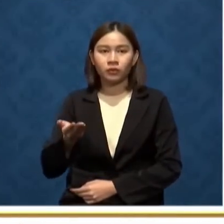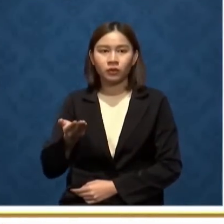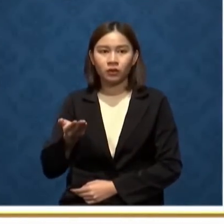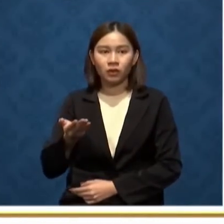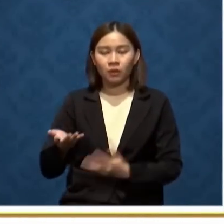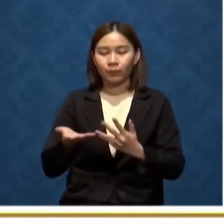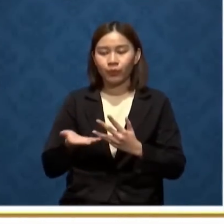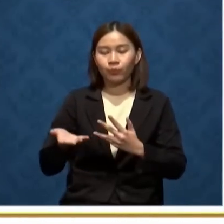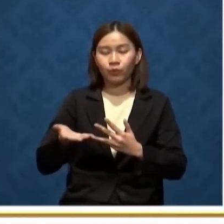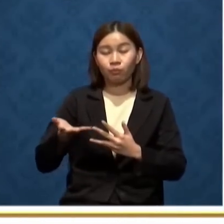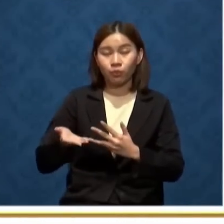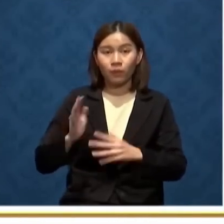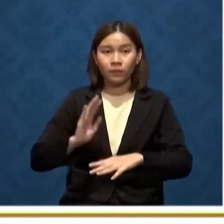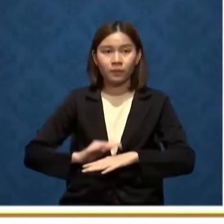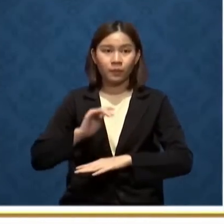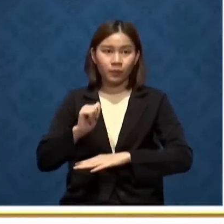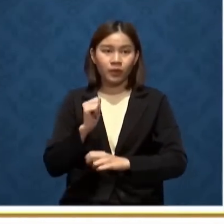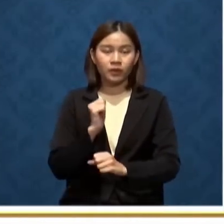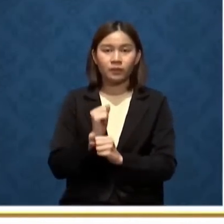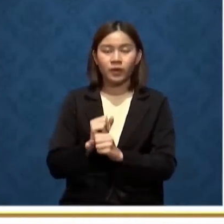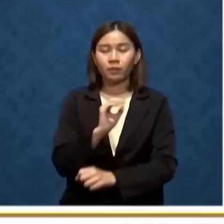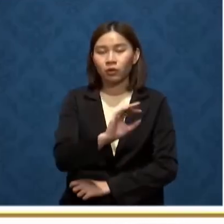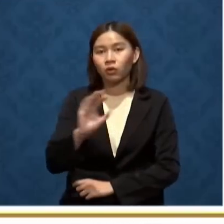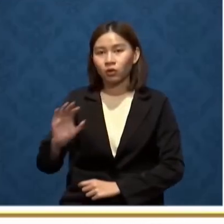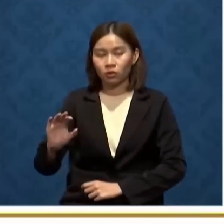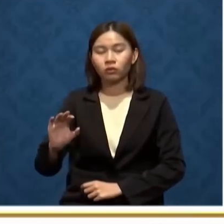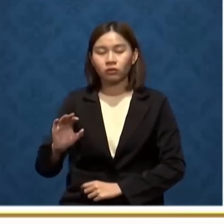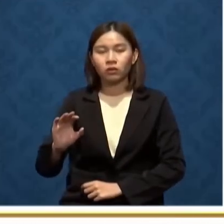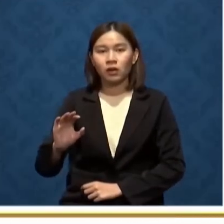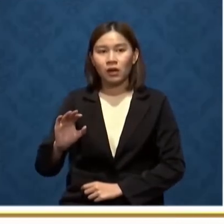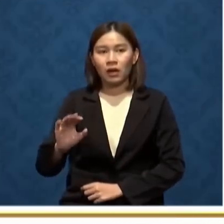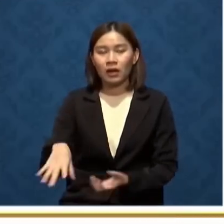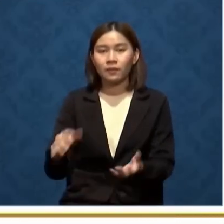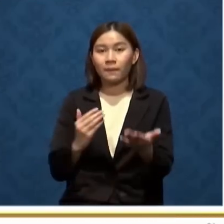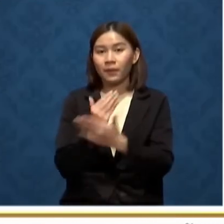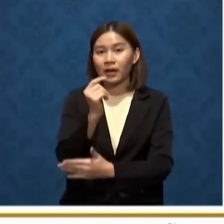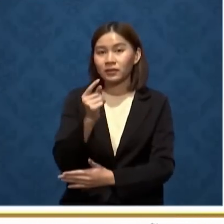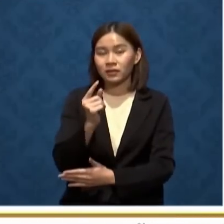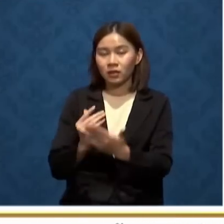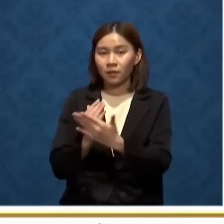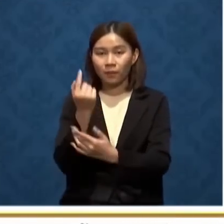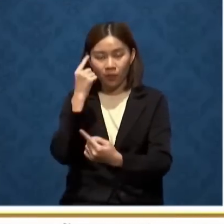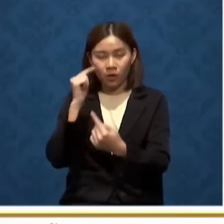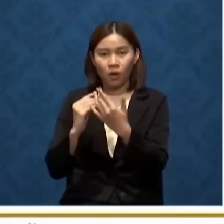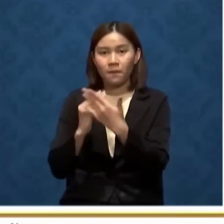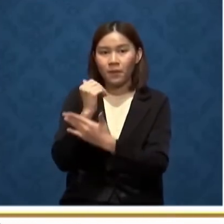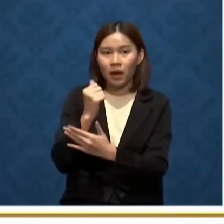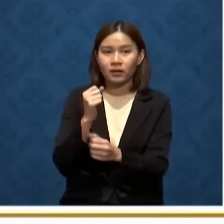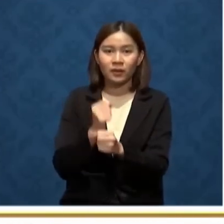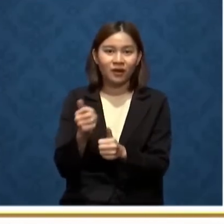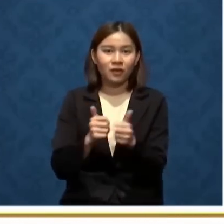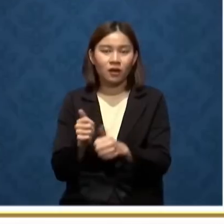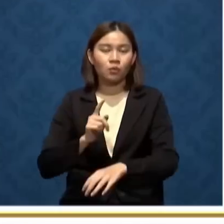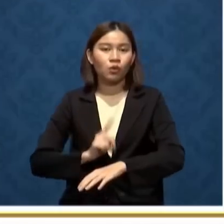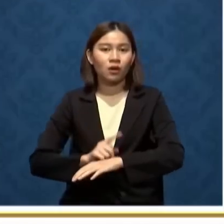ทำระสิทธิภาพในทำsover rapidให้เกิประสิทธผล ลู่ร่งะทำงานแข่งกัล